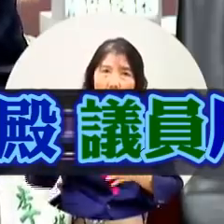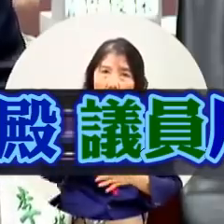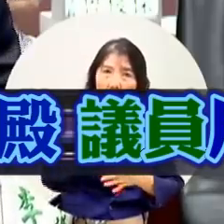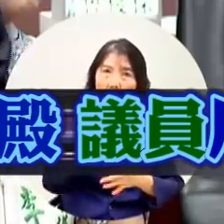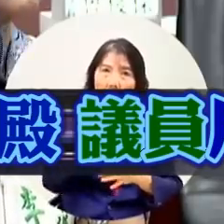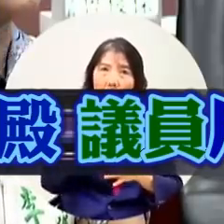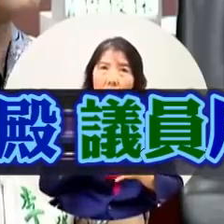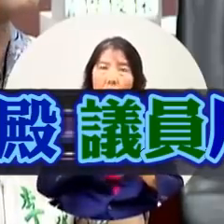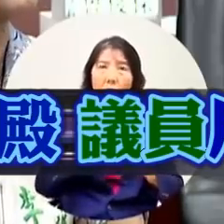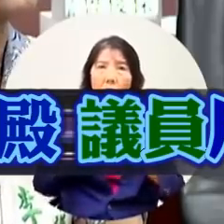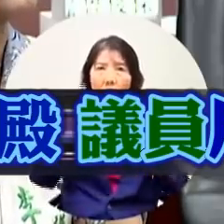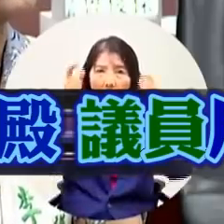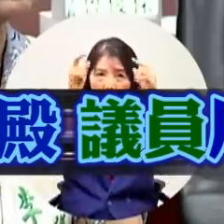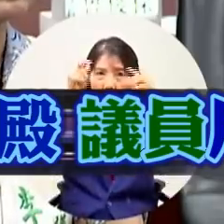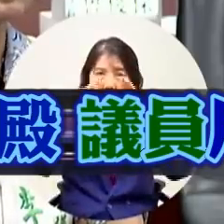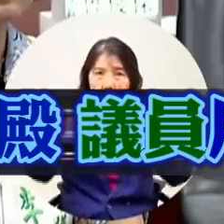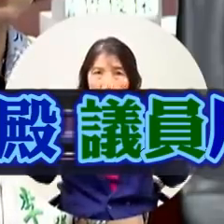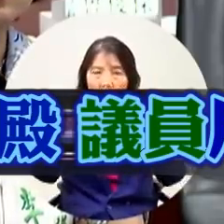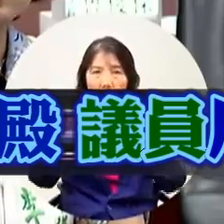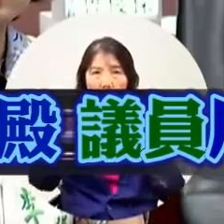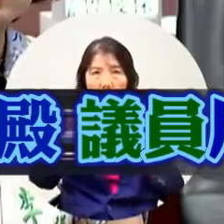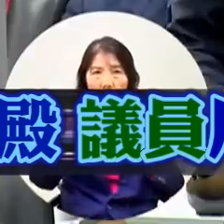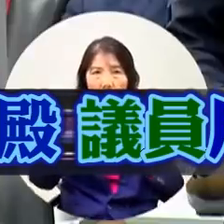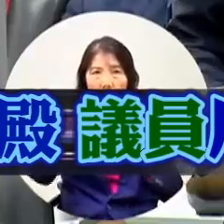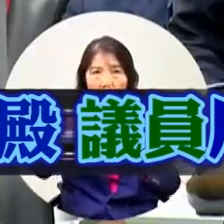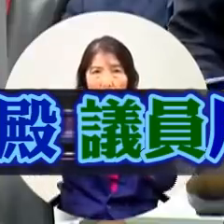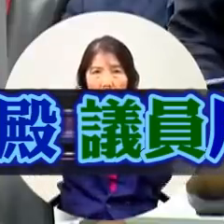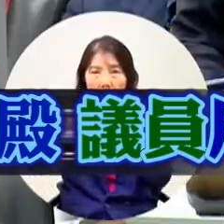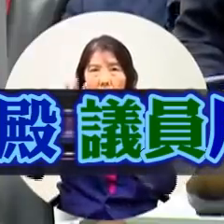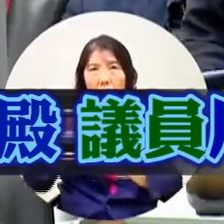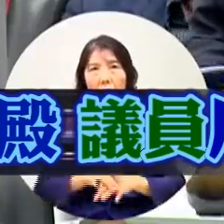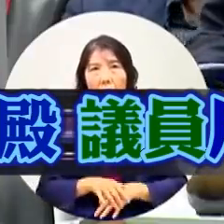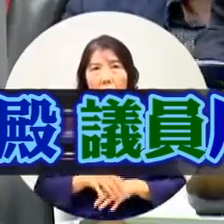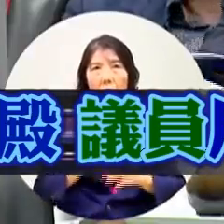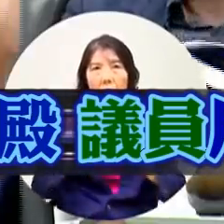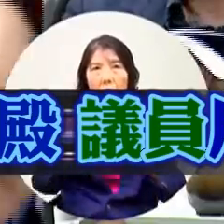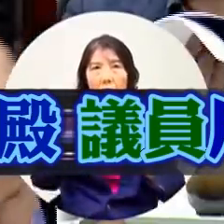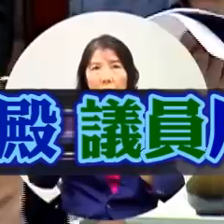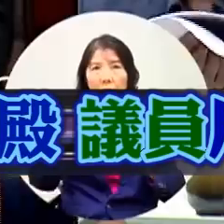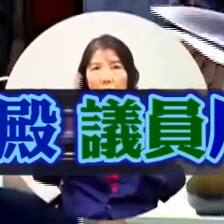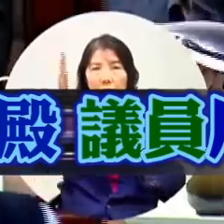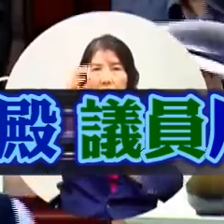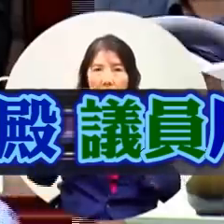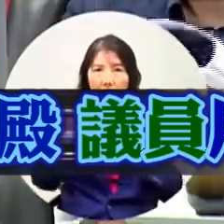可以直接让市库有收入来源？请市长回答。 请财政局李局长回答。